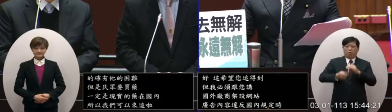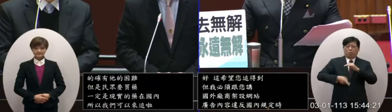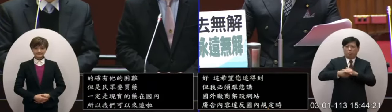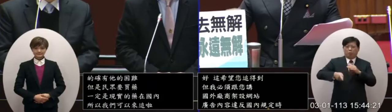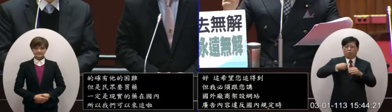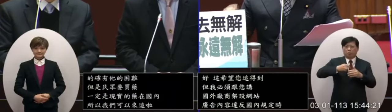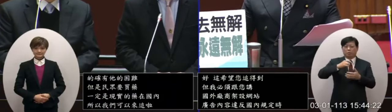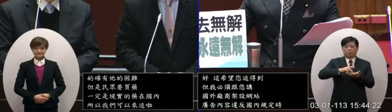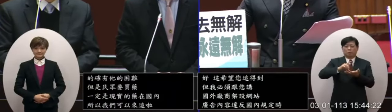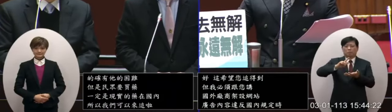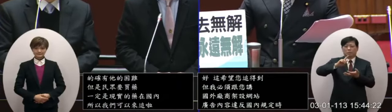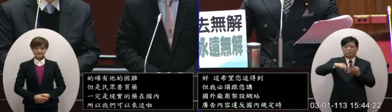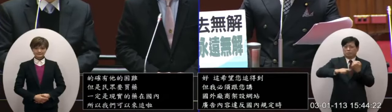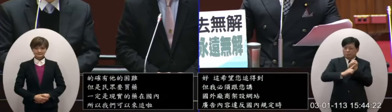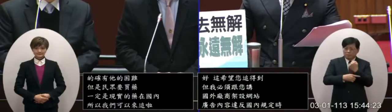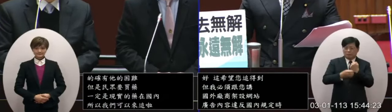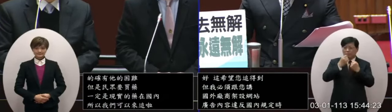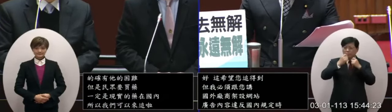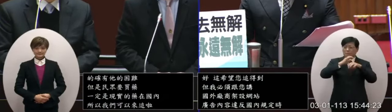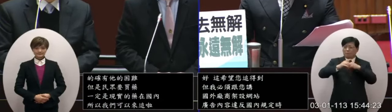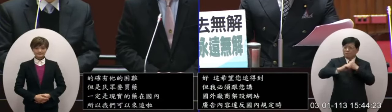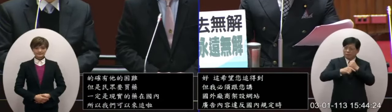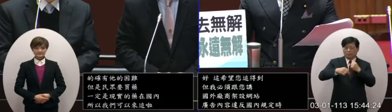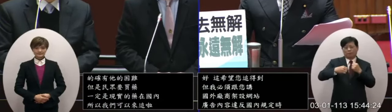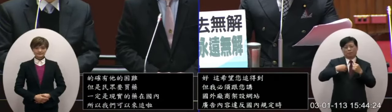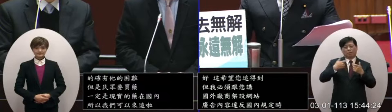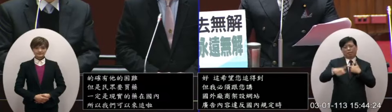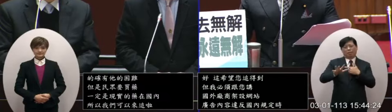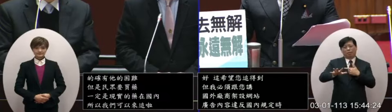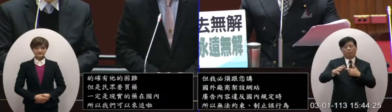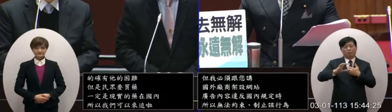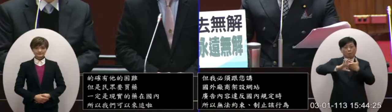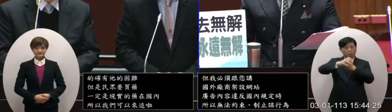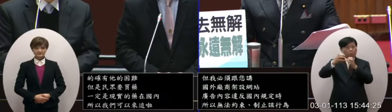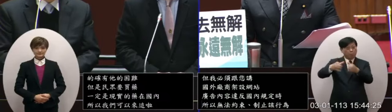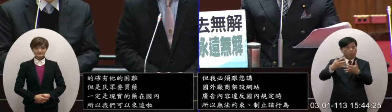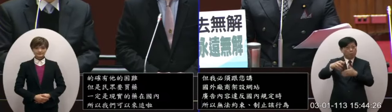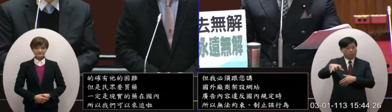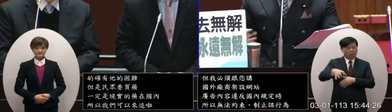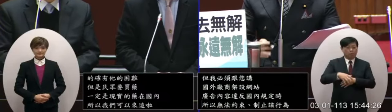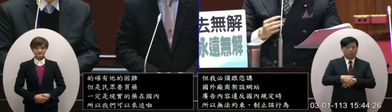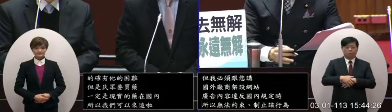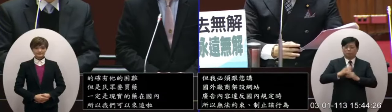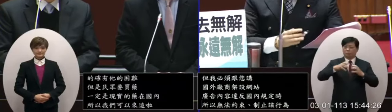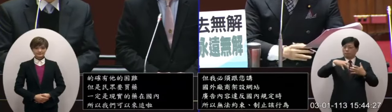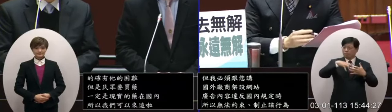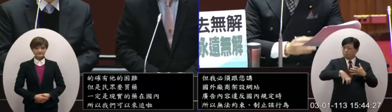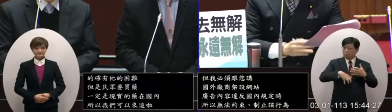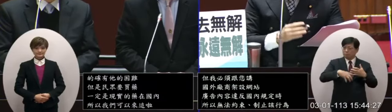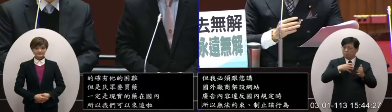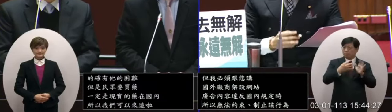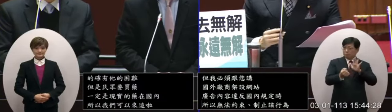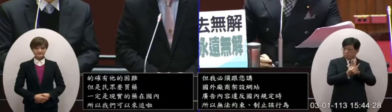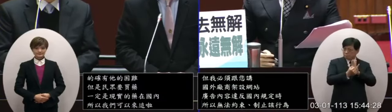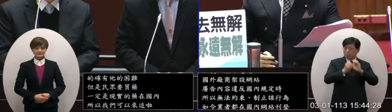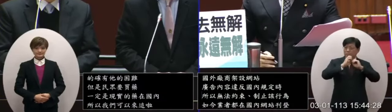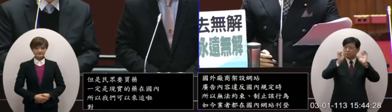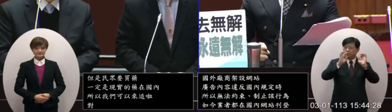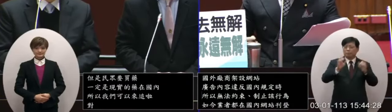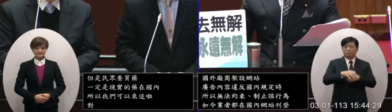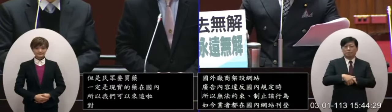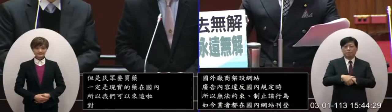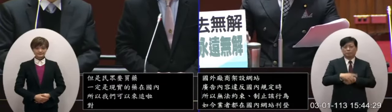药事法、食安法等规定，但若是在国外架设网站，国内刊登广